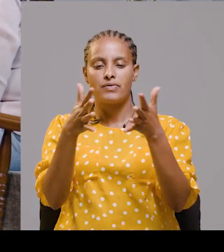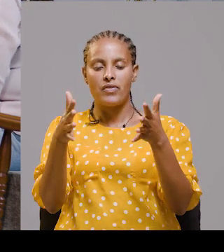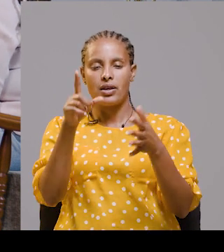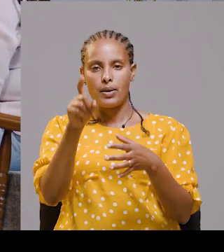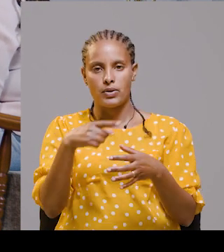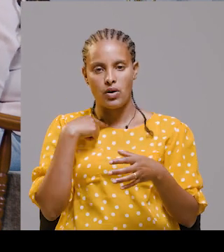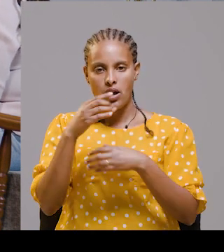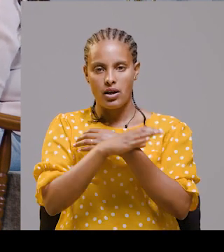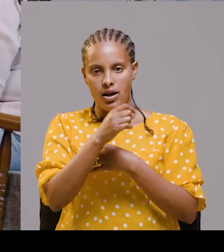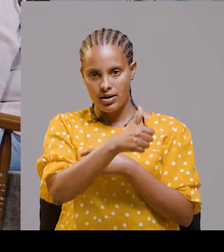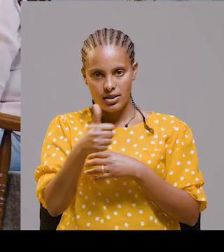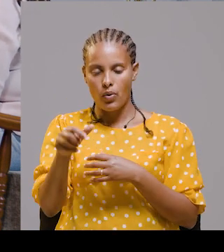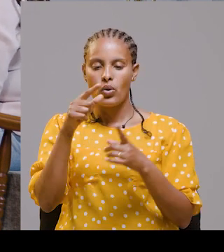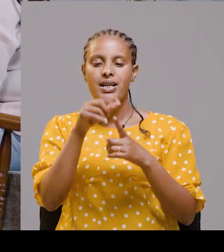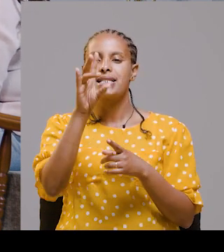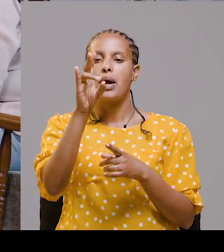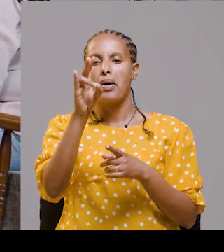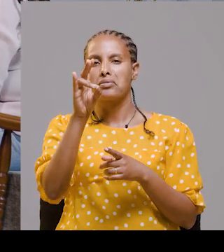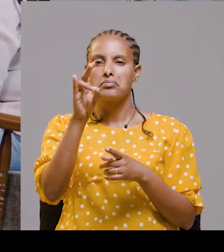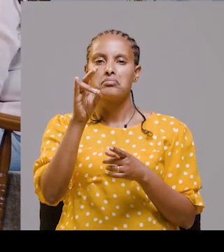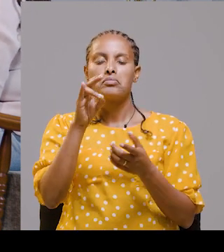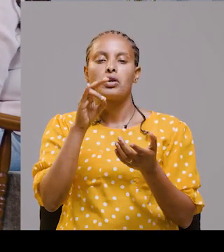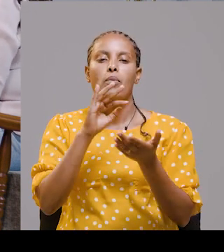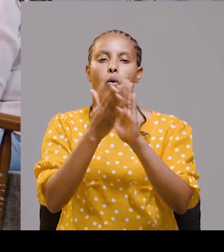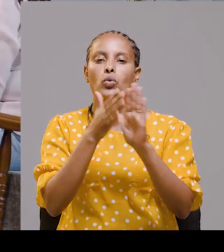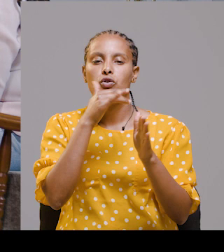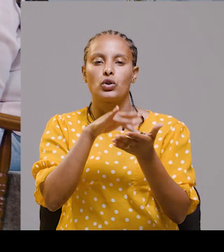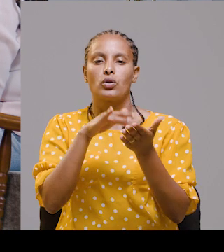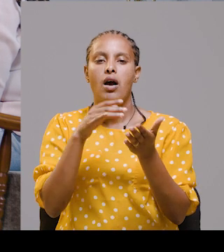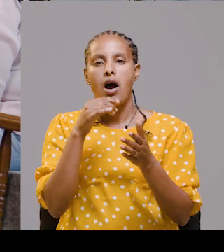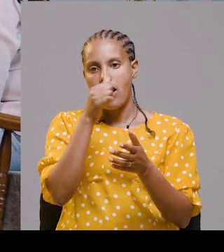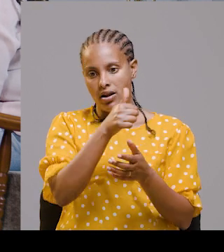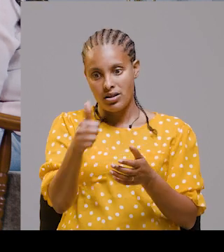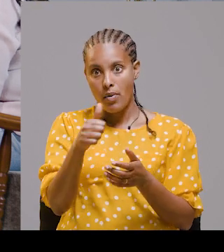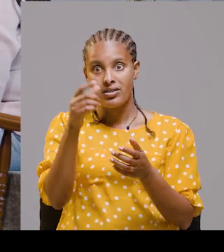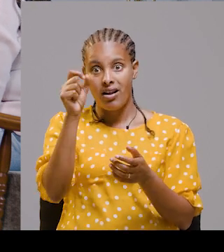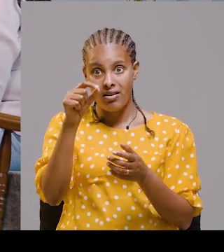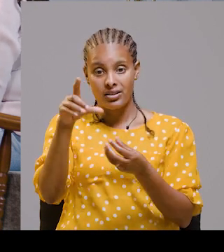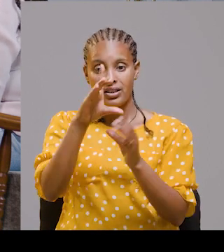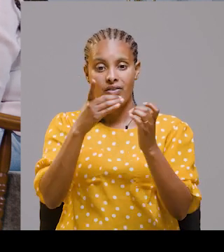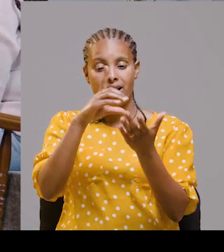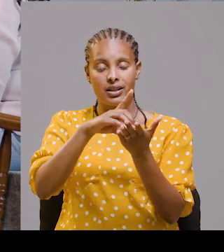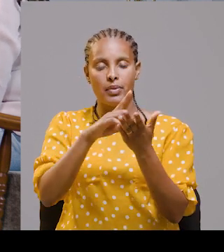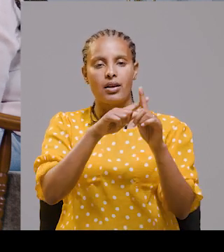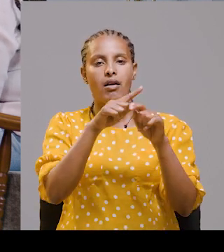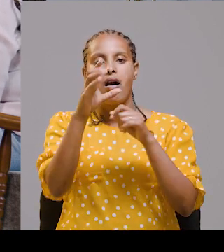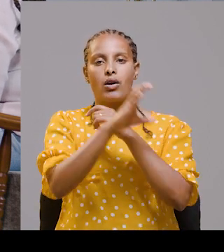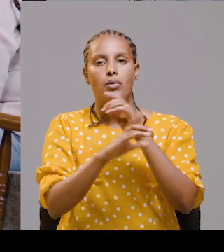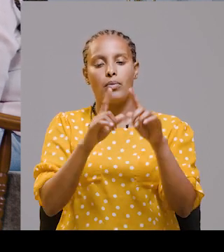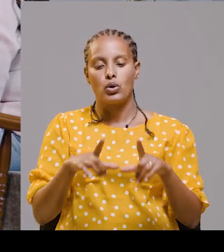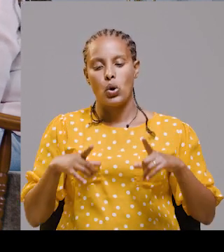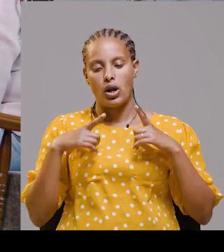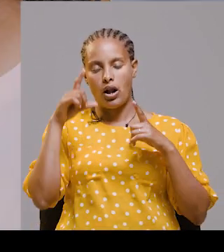ላይ አዲስ አበባ ላይ ወደ 7-5 የሚሆኑ ሴንተሮች አሉ ግን አዲስ አበባ ደግሞ 11 ክፍለ ከተማዎች አላት በየክፍለ ሀገሩ በየቦታው ደግሞ